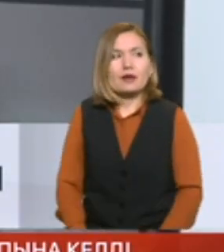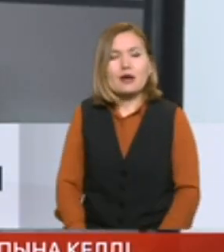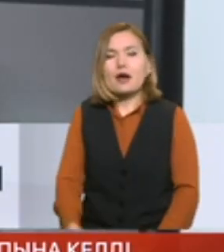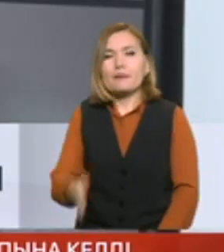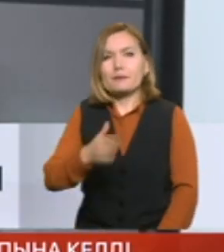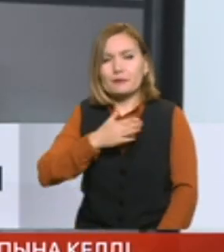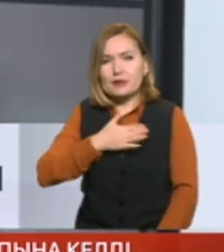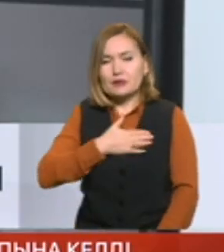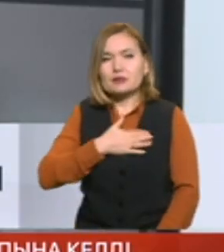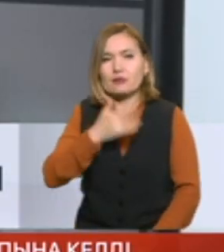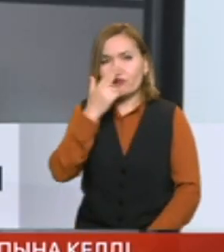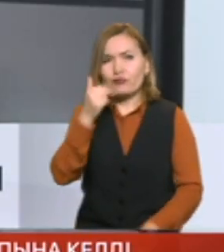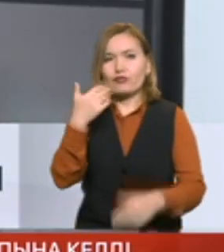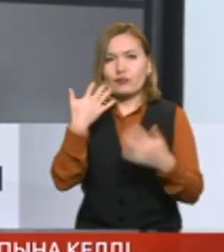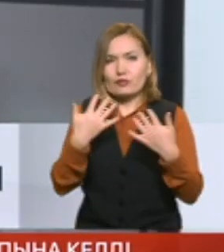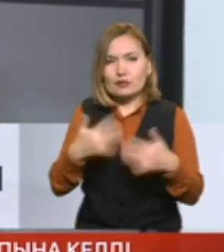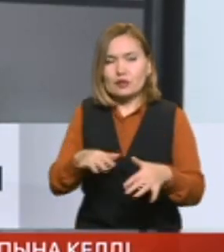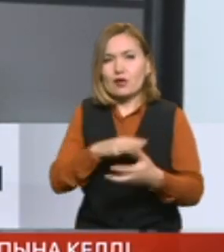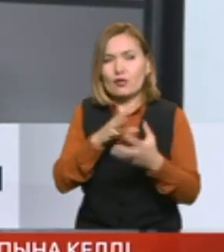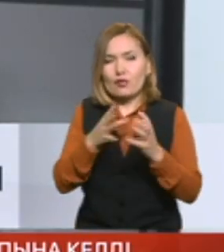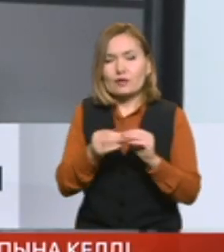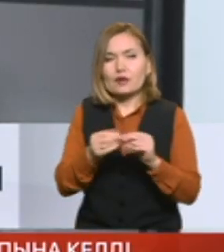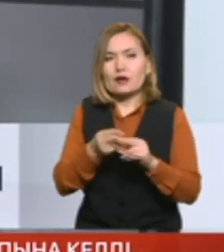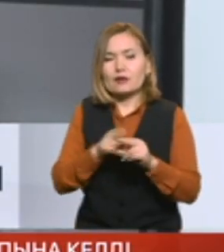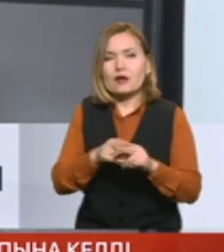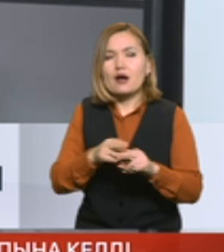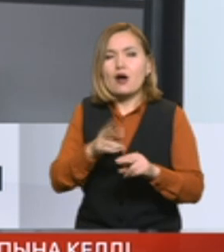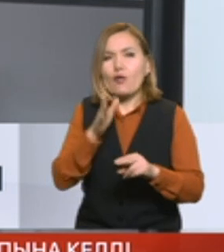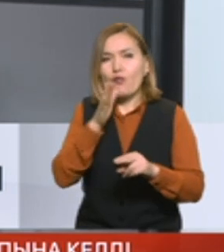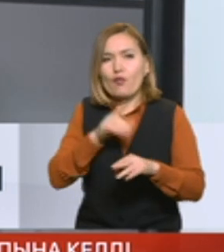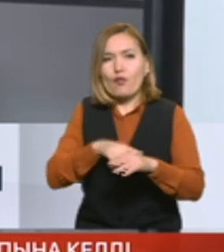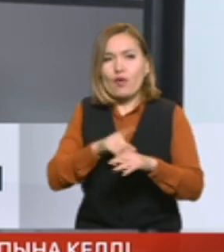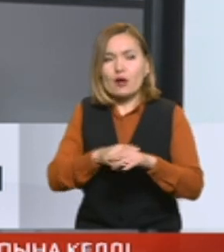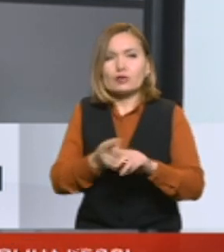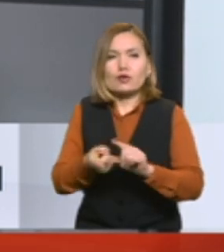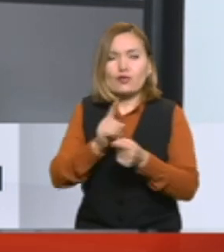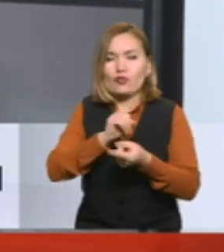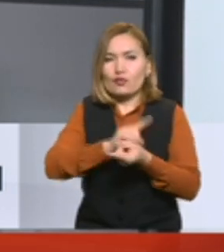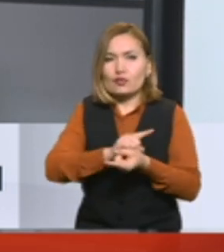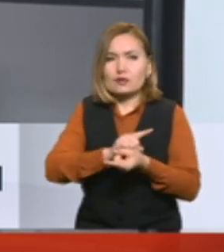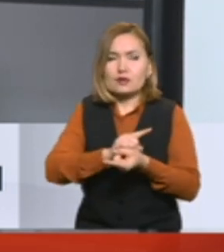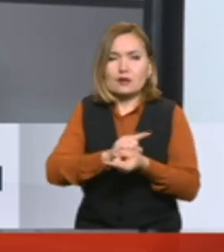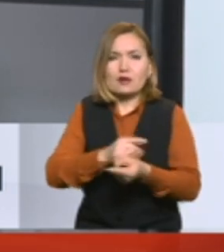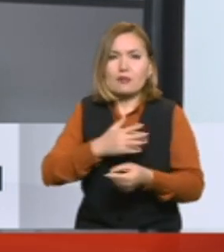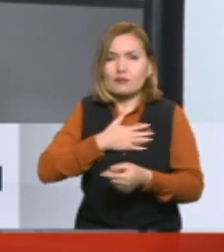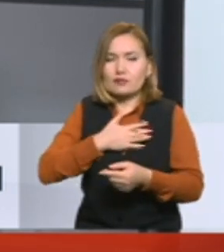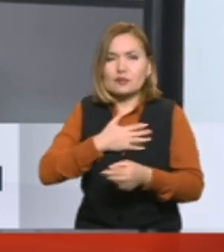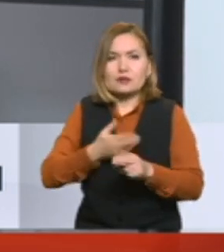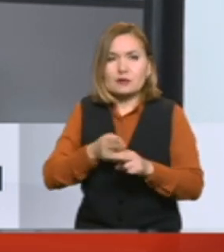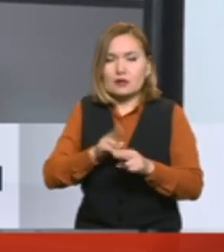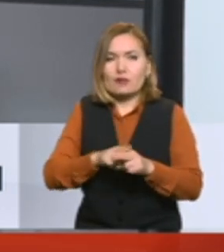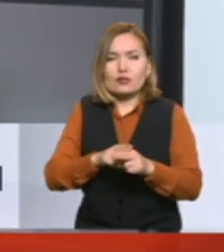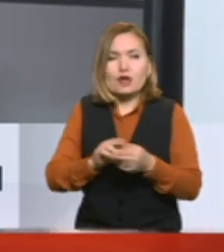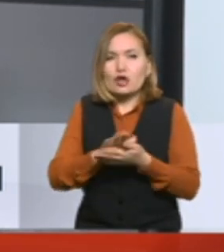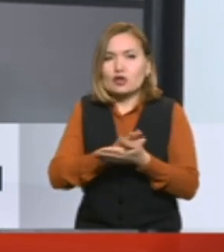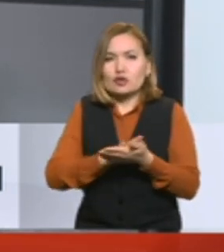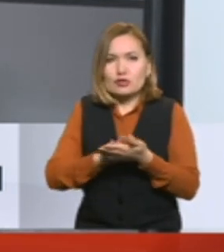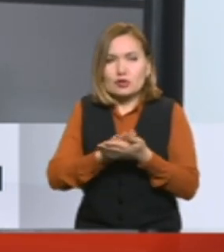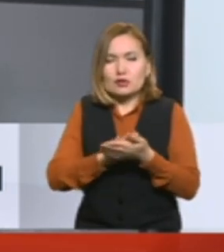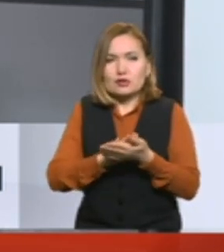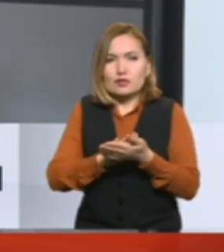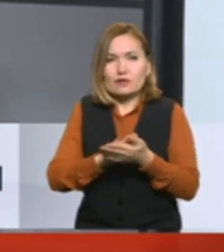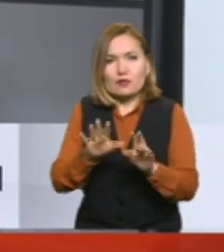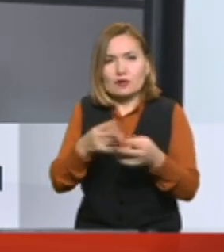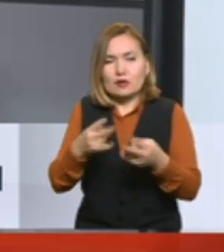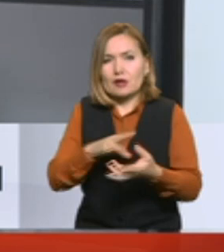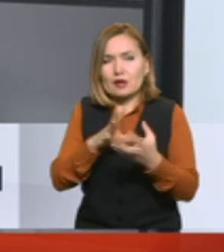осы уақытқа оны ауыстырғаннан біз үшін іштеме ұтатын дүние жоқ. Мысалы, қазір мына сағат